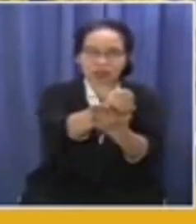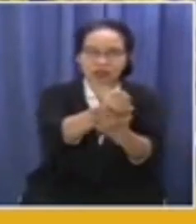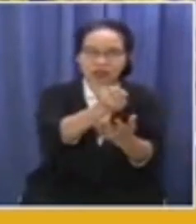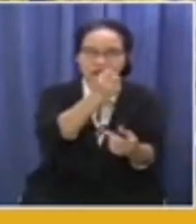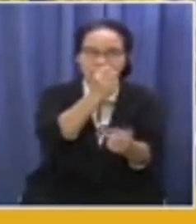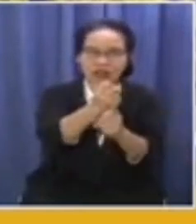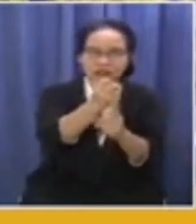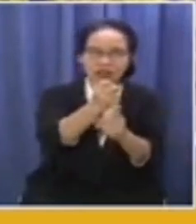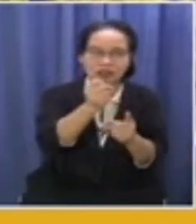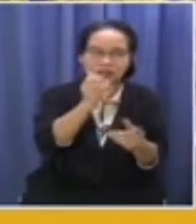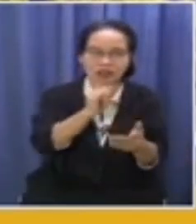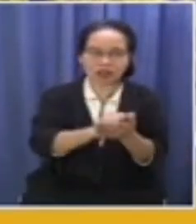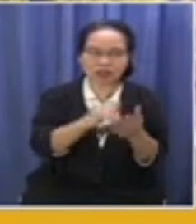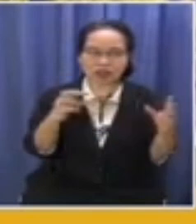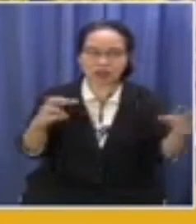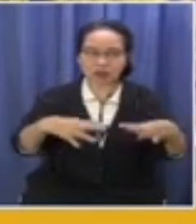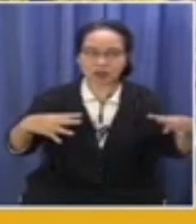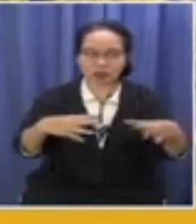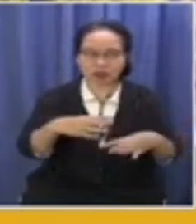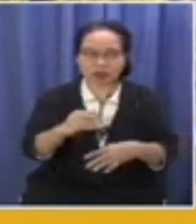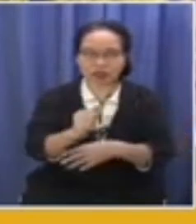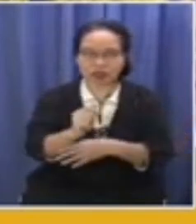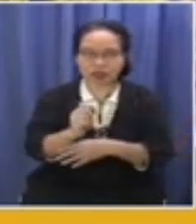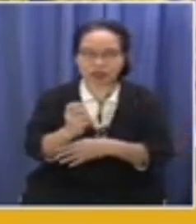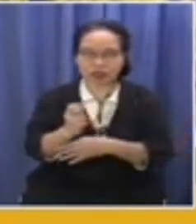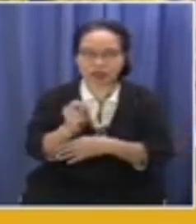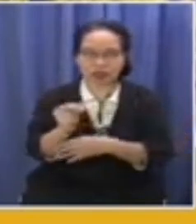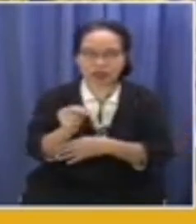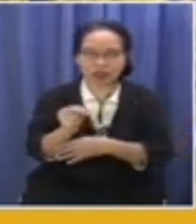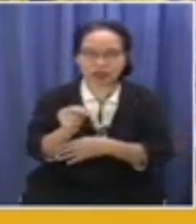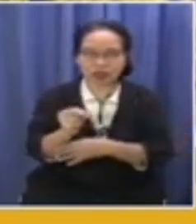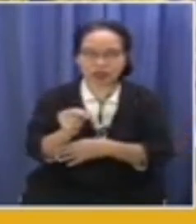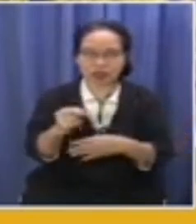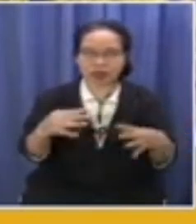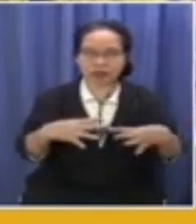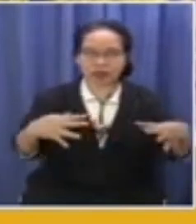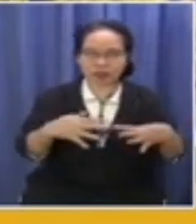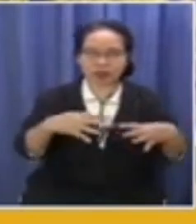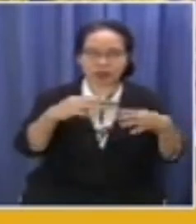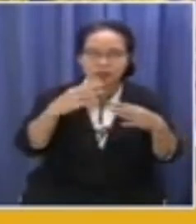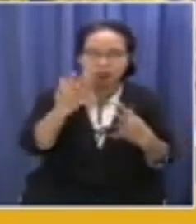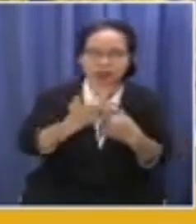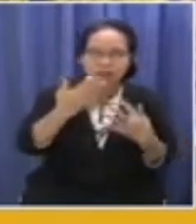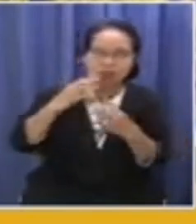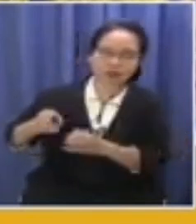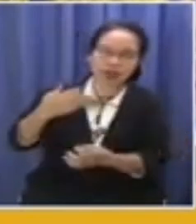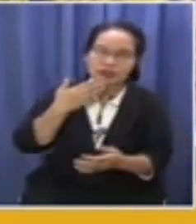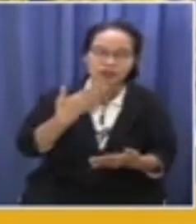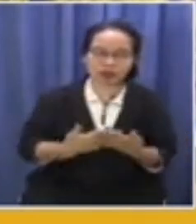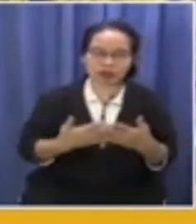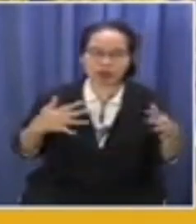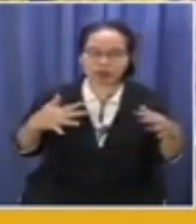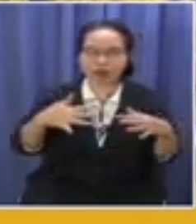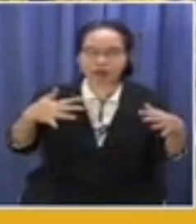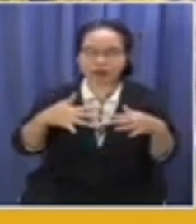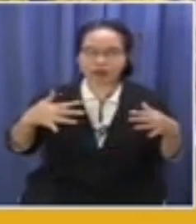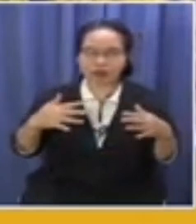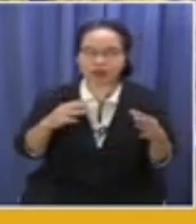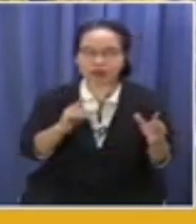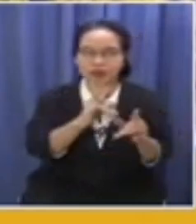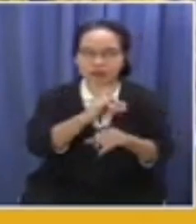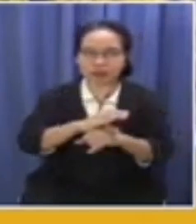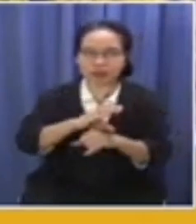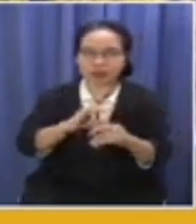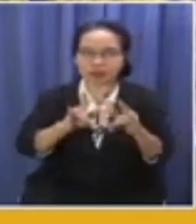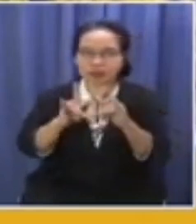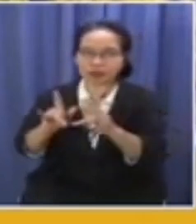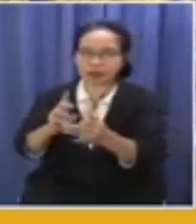tinatawag na ah gyera ng armah Dion eh paglalaban ng masama't mabuti lulusubin nila yung kampamento